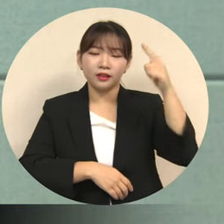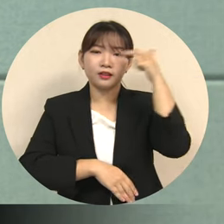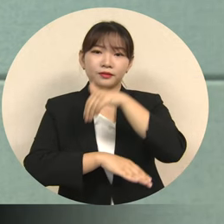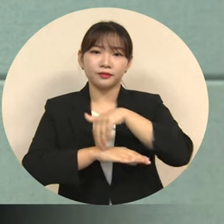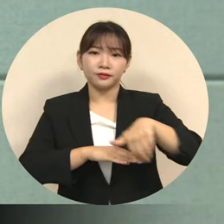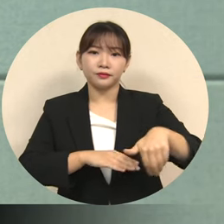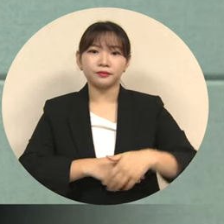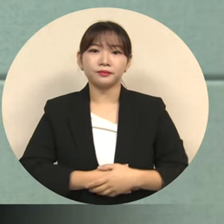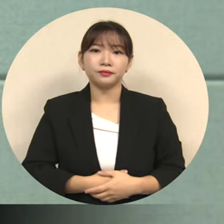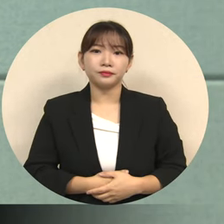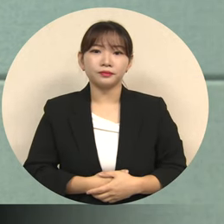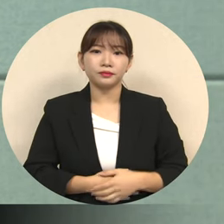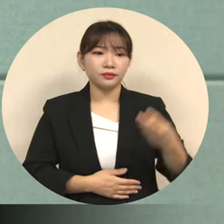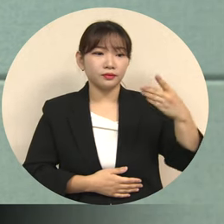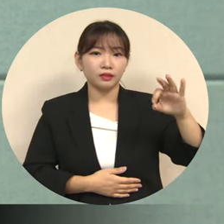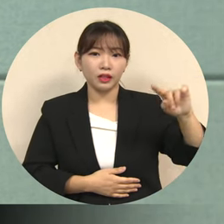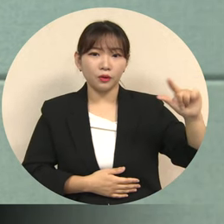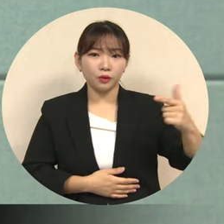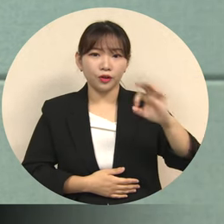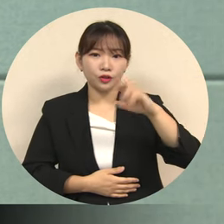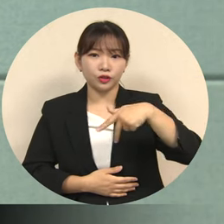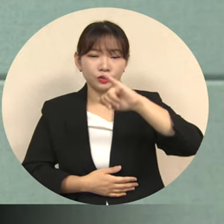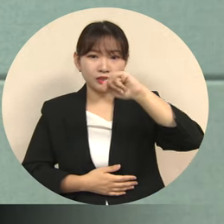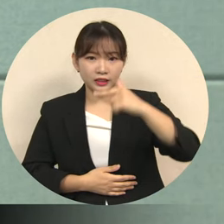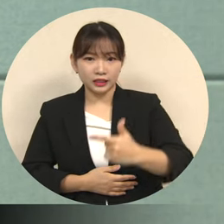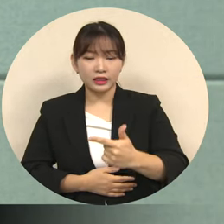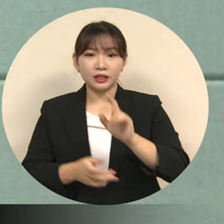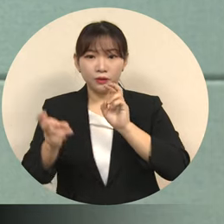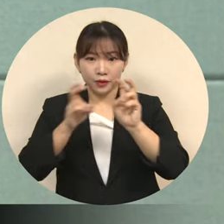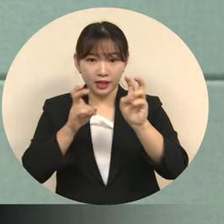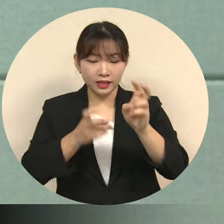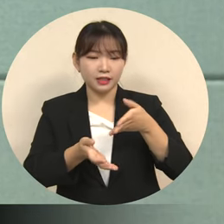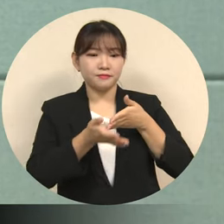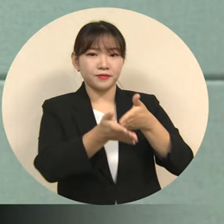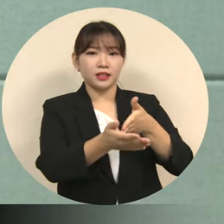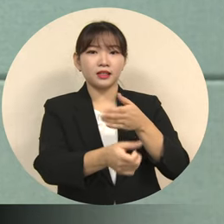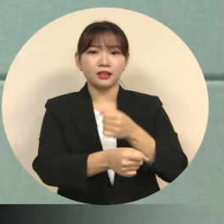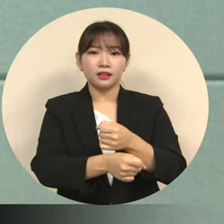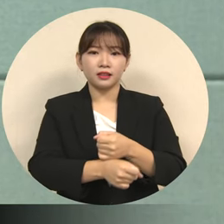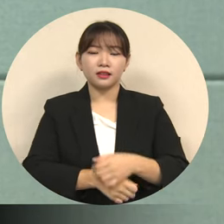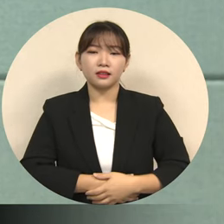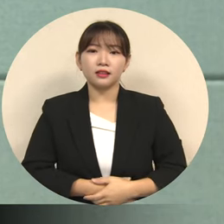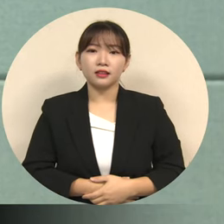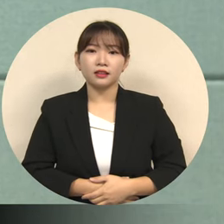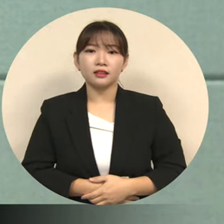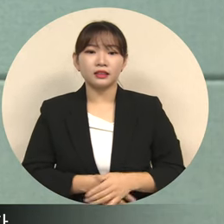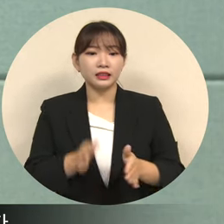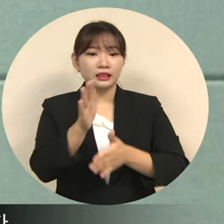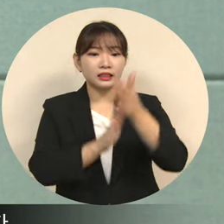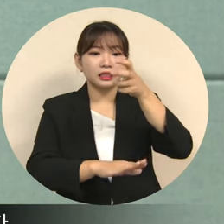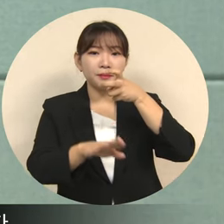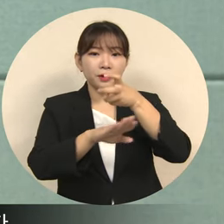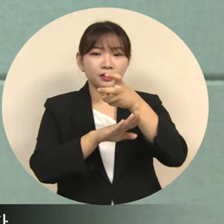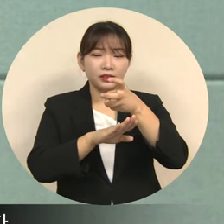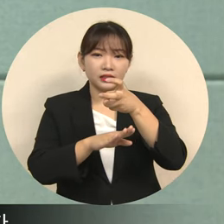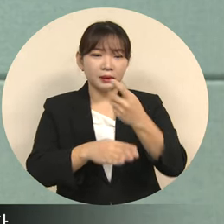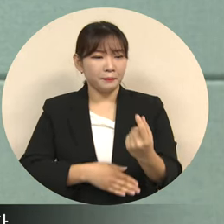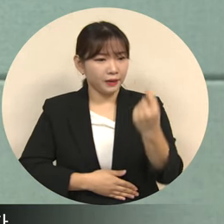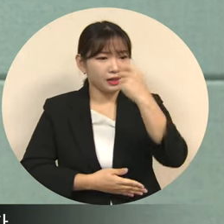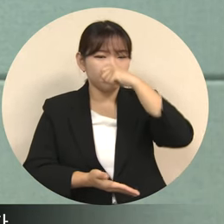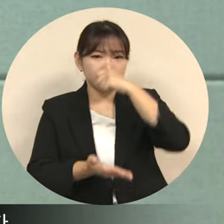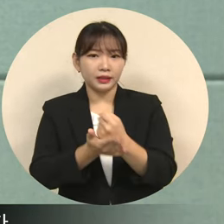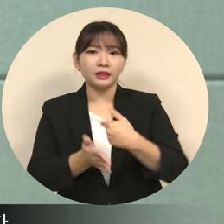나가겠습니다. 태원 여객 유진 운수 회사 측에도 촉구합니다. 시내버스의 조속한 운행을